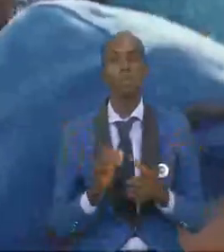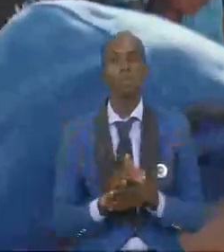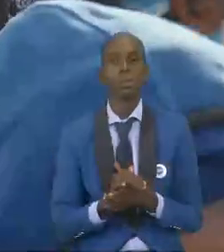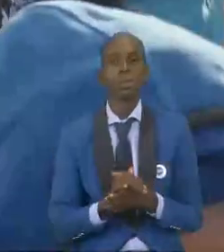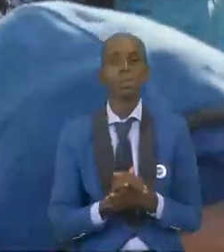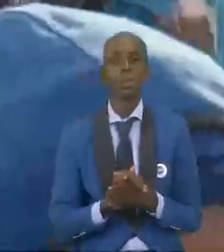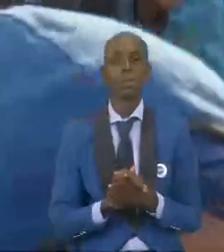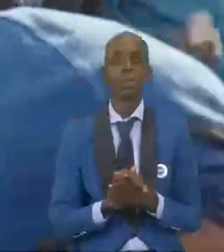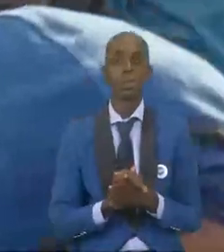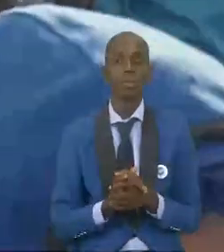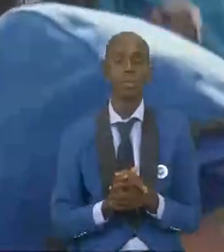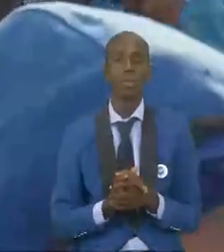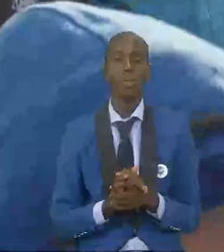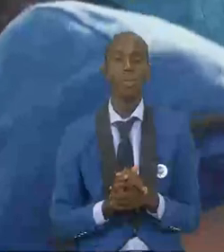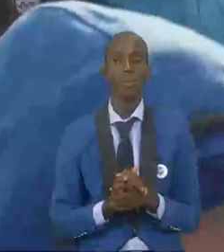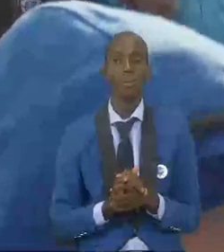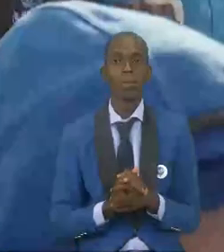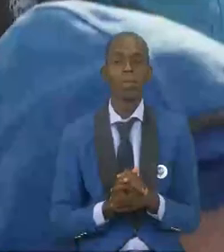pour toujours